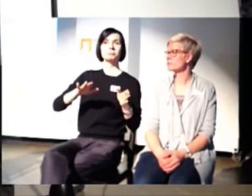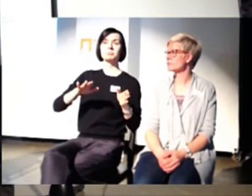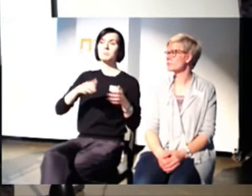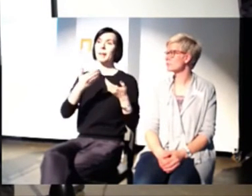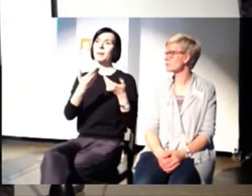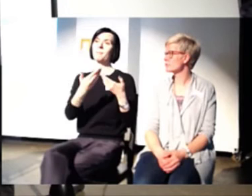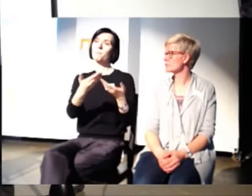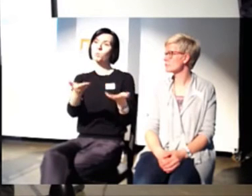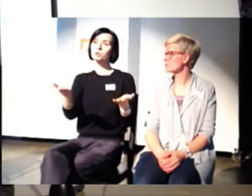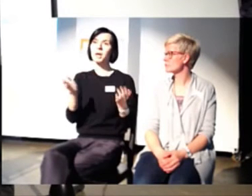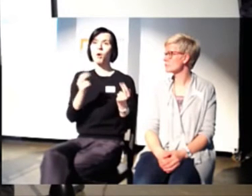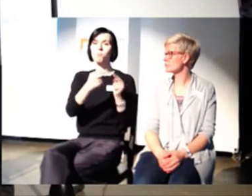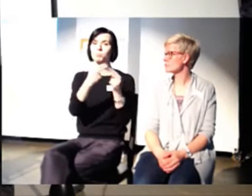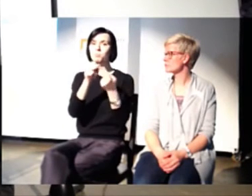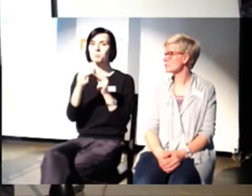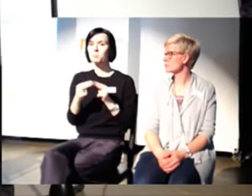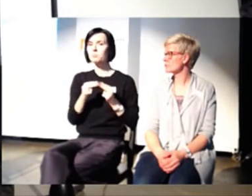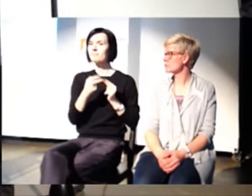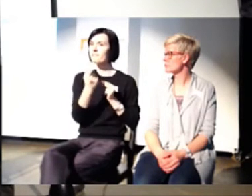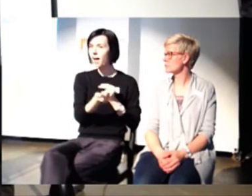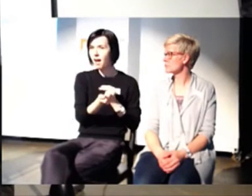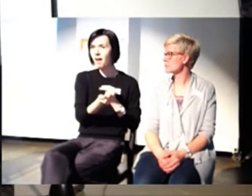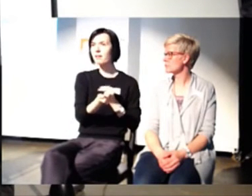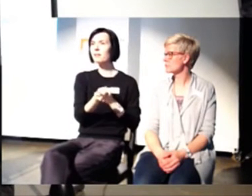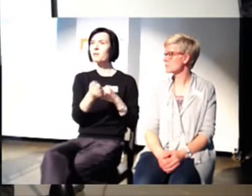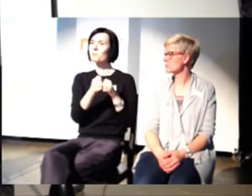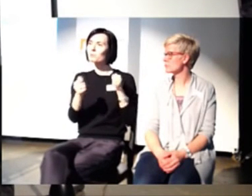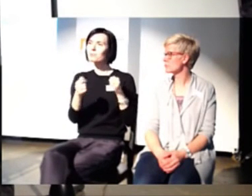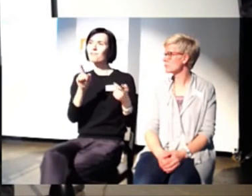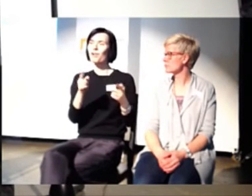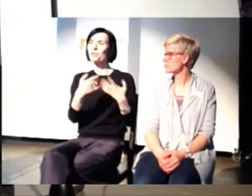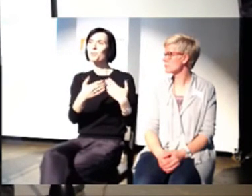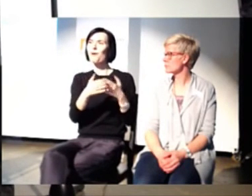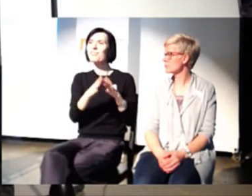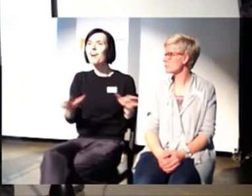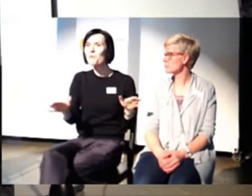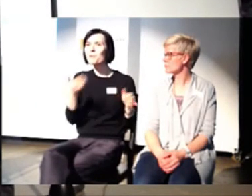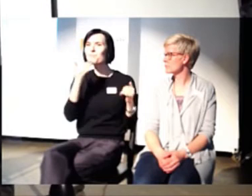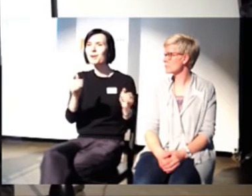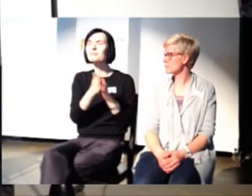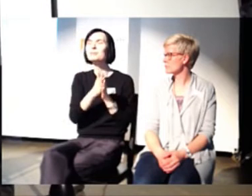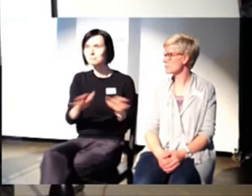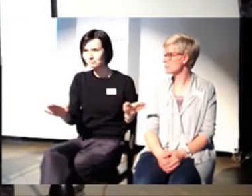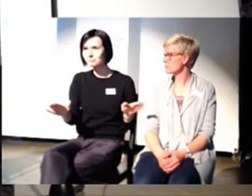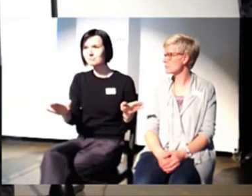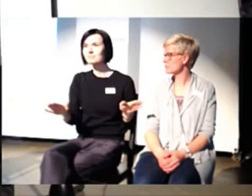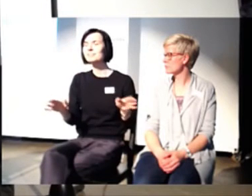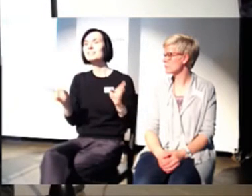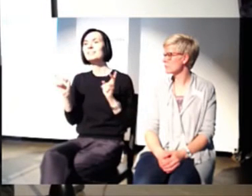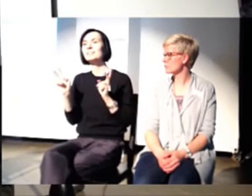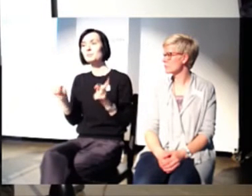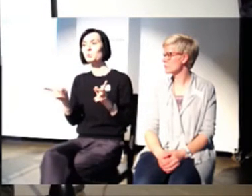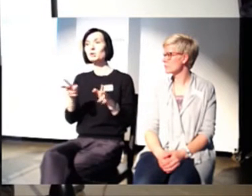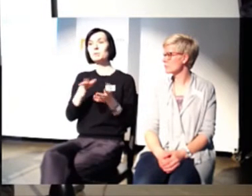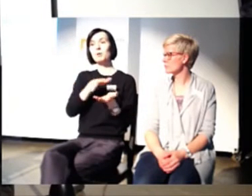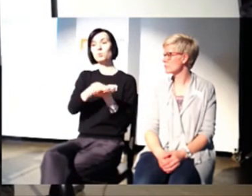ja muihin, ja sitten siellä on taas parempi ehkä työrauha. Ja kustannuksissa samoin niin vaihtelee, että